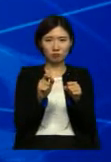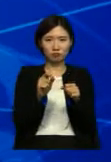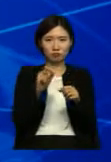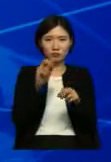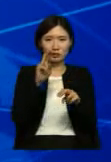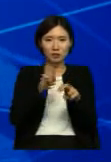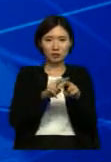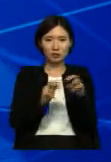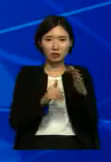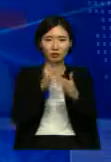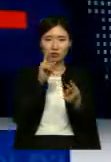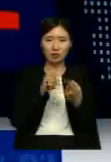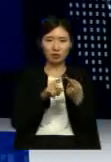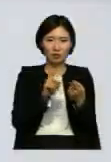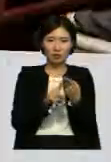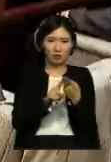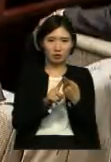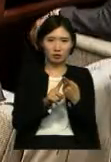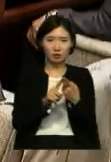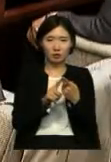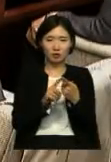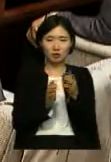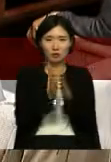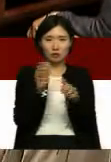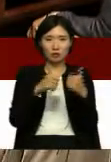개정안이 지난 6일 시의회를 통과했습니다.